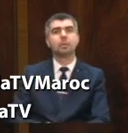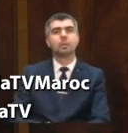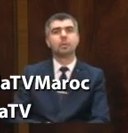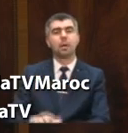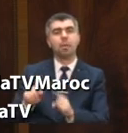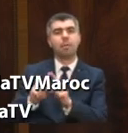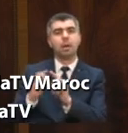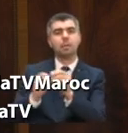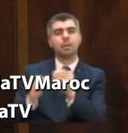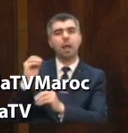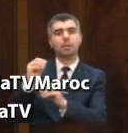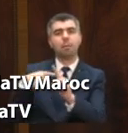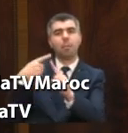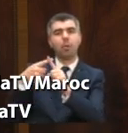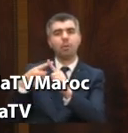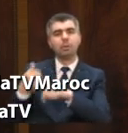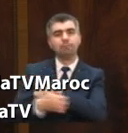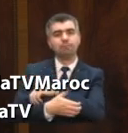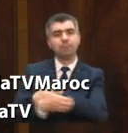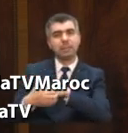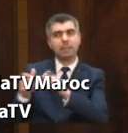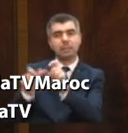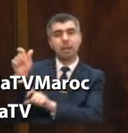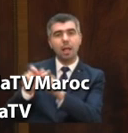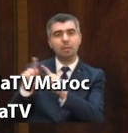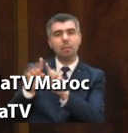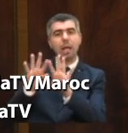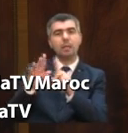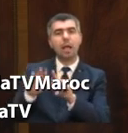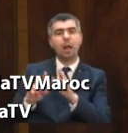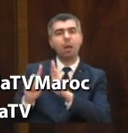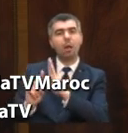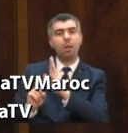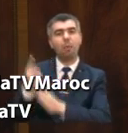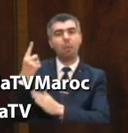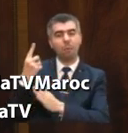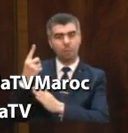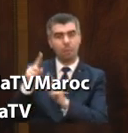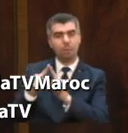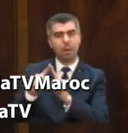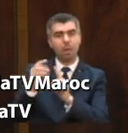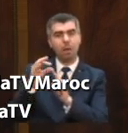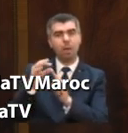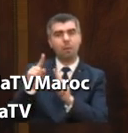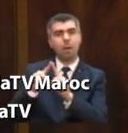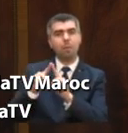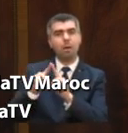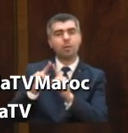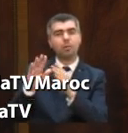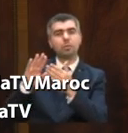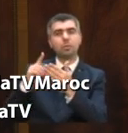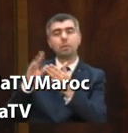عدد الفقراء ب 1%، هذا ورد في إحدى التقارير الأولية لإحدى منظمات الدولية في المغرب